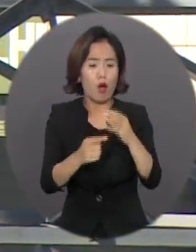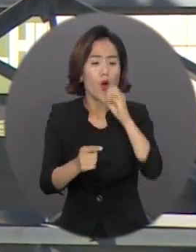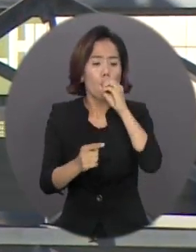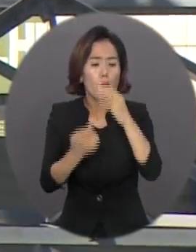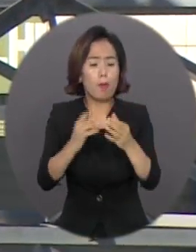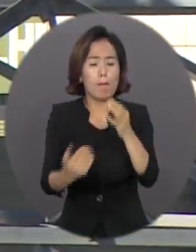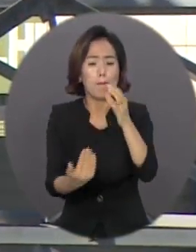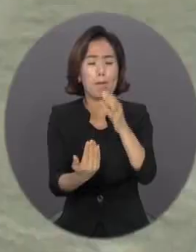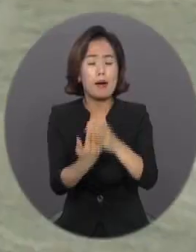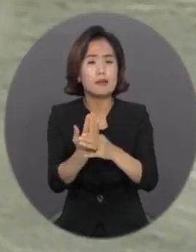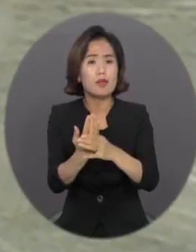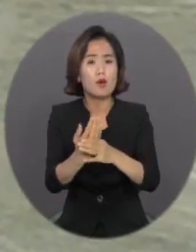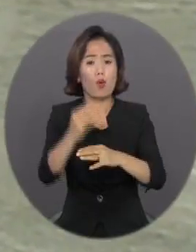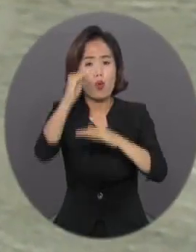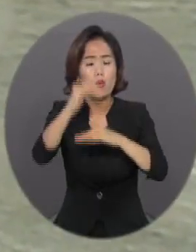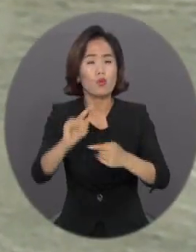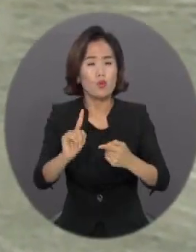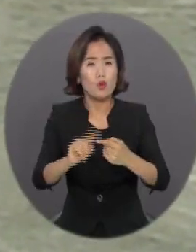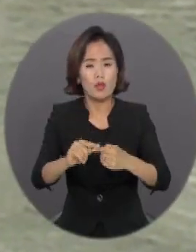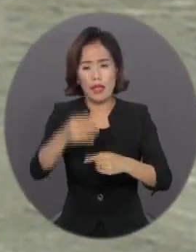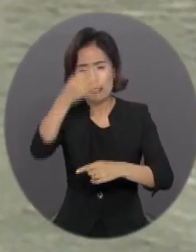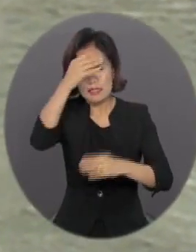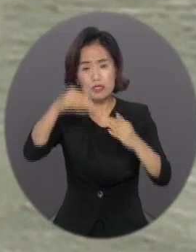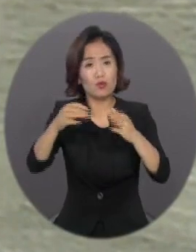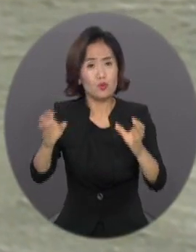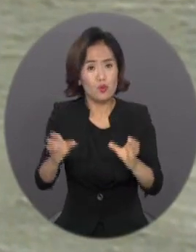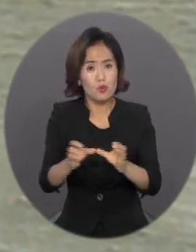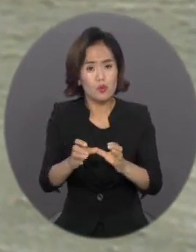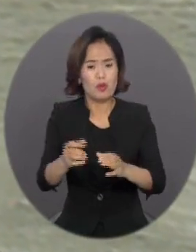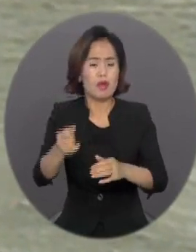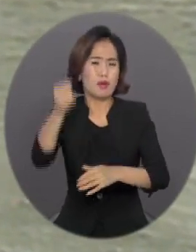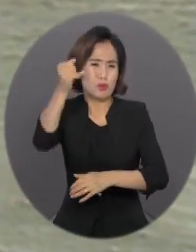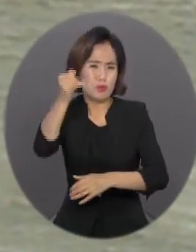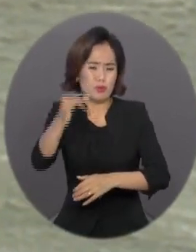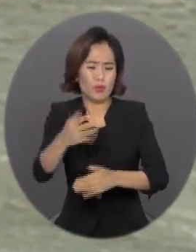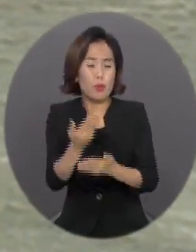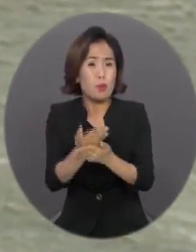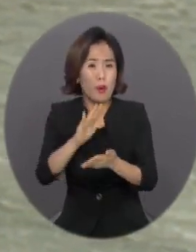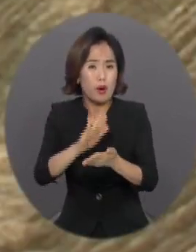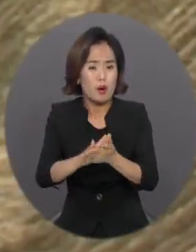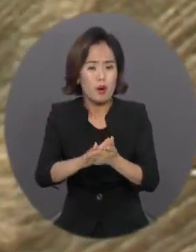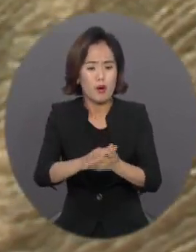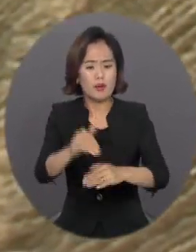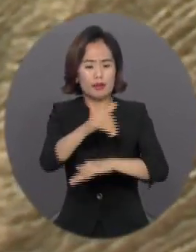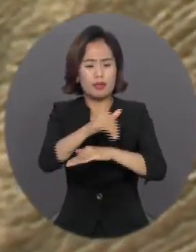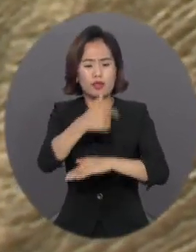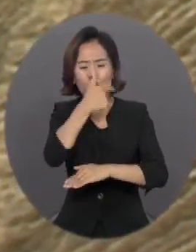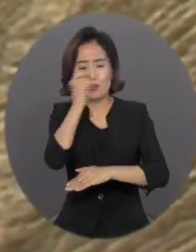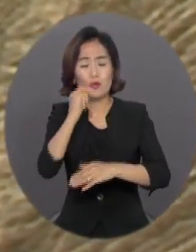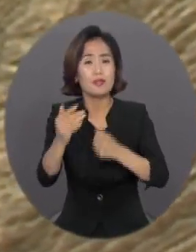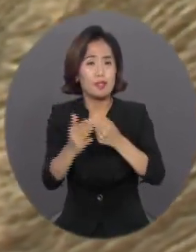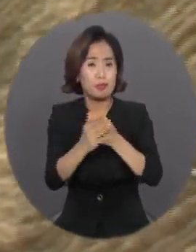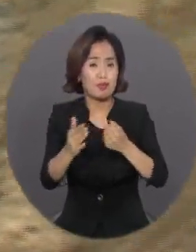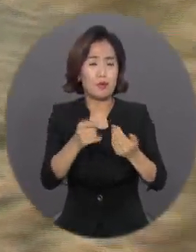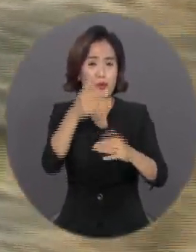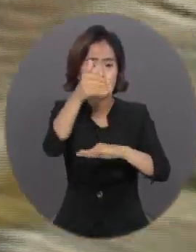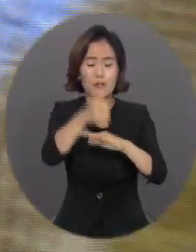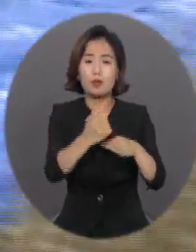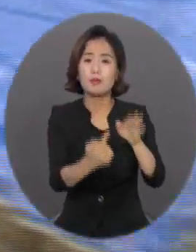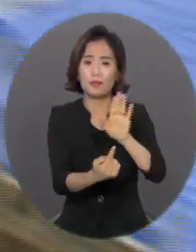공극 발생 원인을 조사한 원자력 안전기술원은 잦은 야간 타설과 미흡한 설계 경험 때문이라고